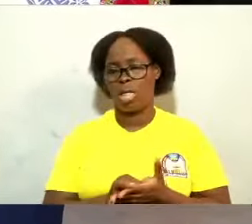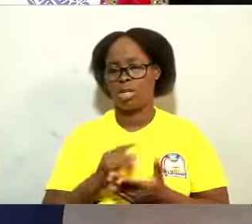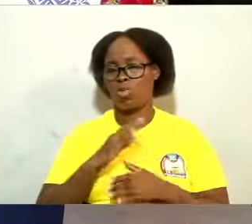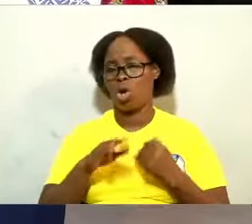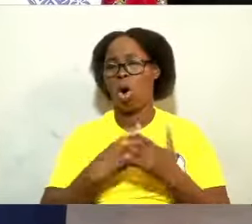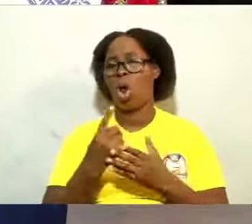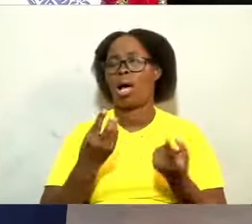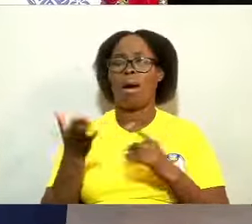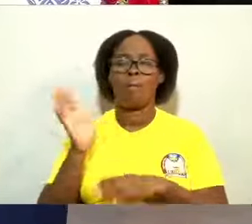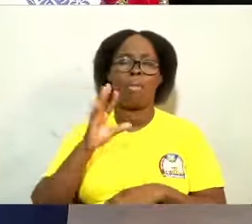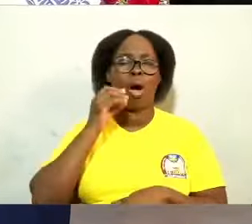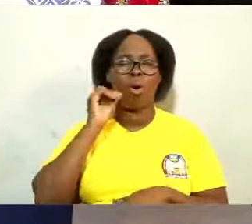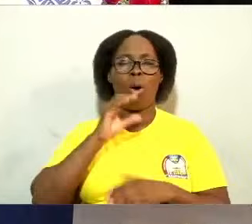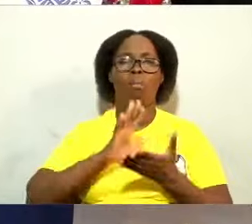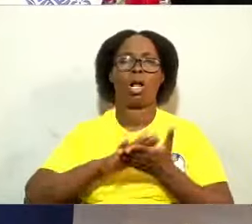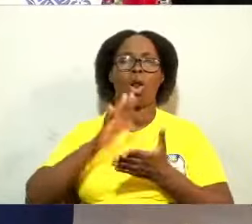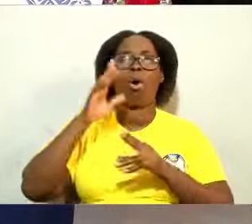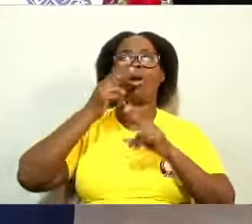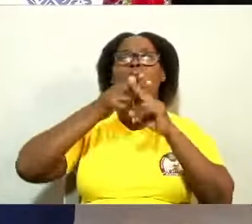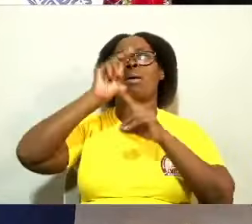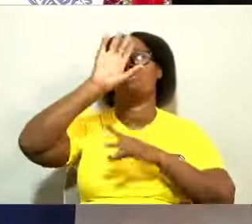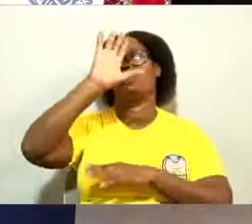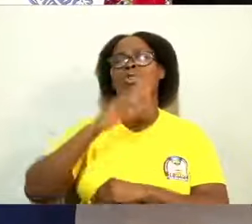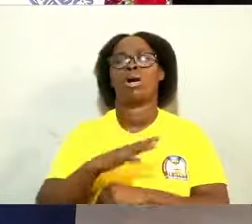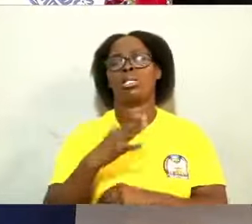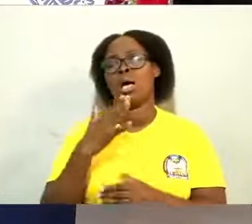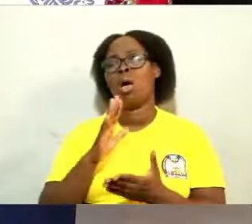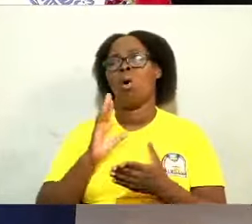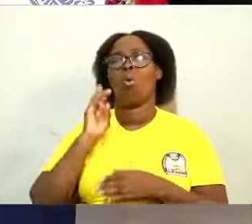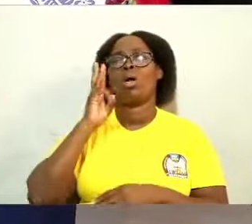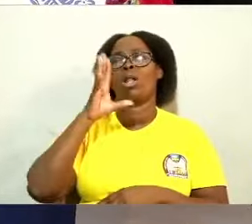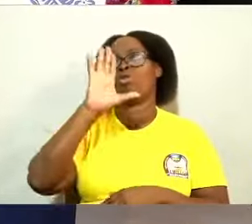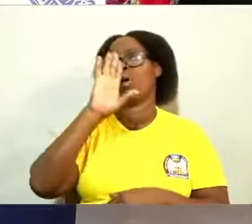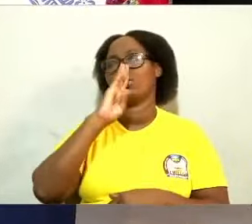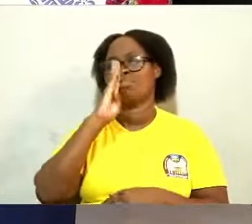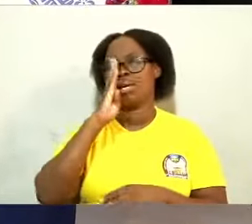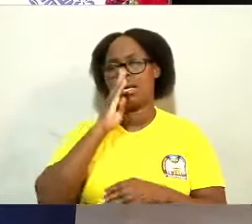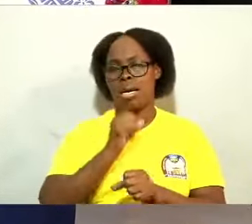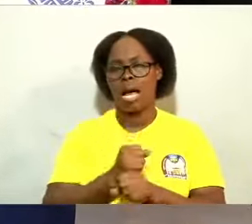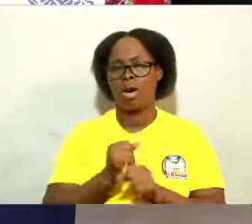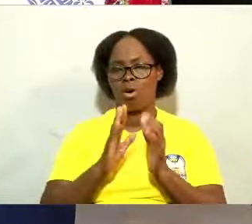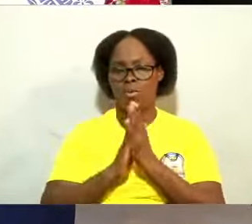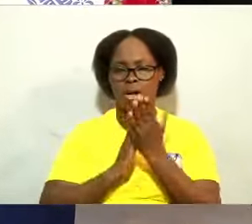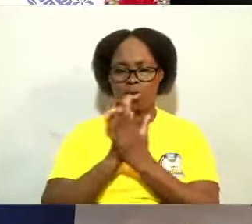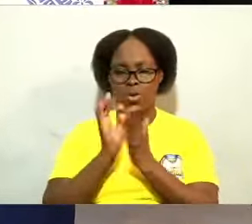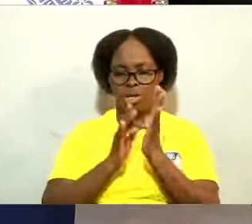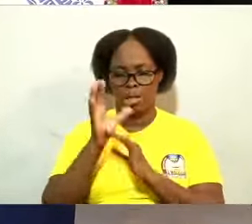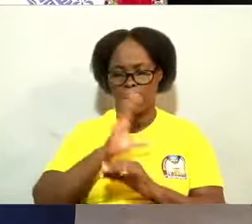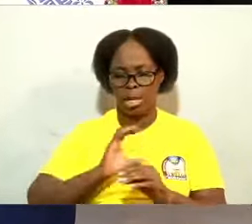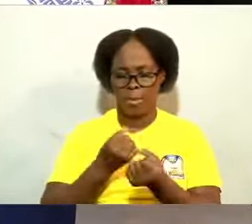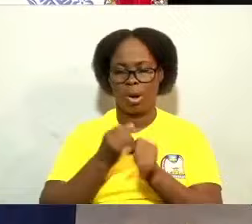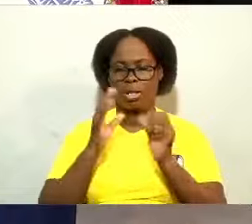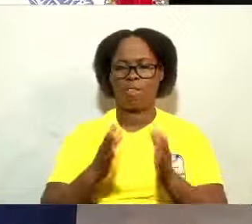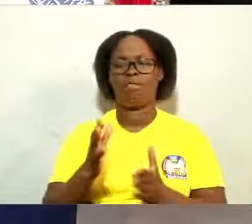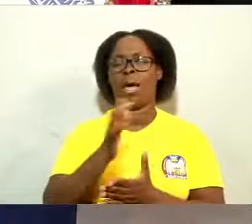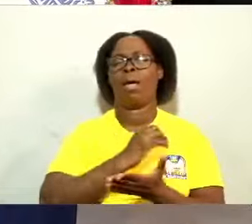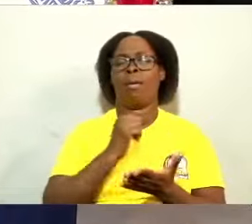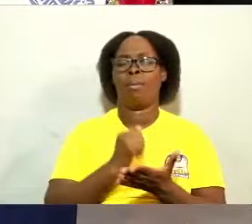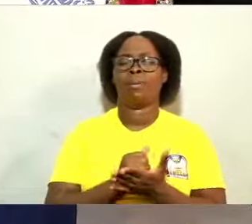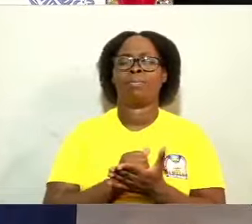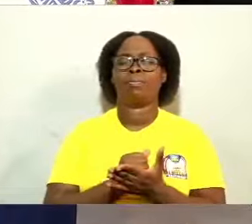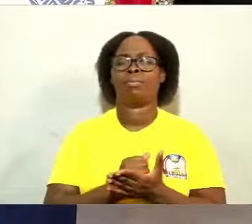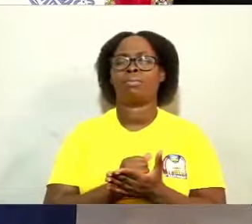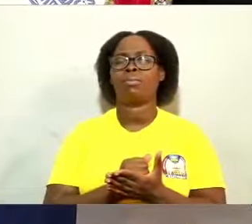nyumbani na jina lako litukuzwe. Mapenzi yako yatendeke. Tuomba kwa jina la Yesu mwokozi wetu. Amen.